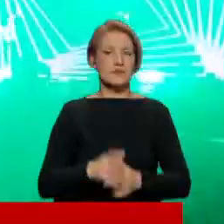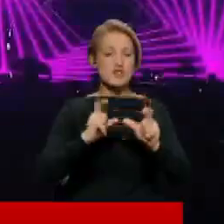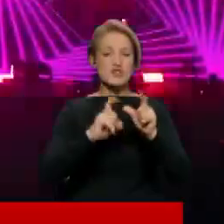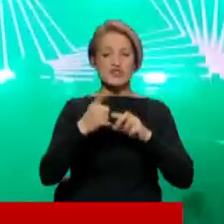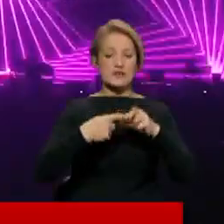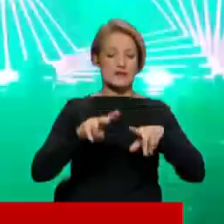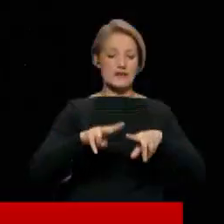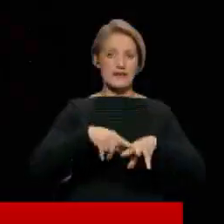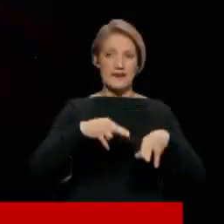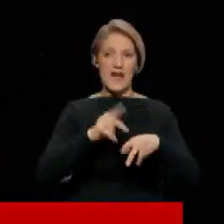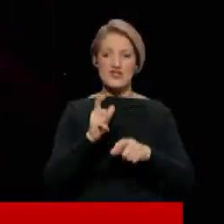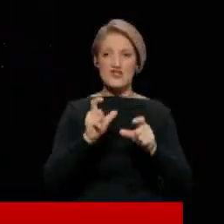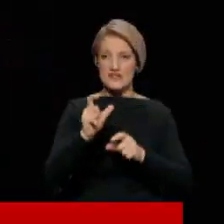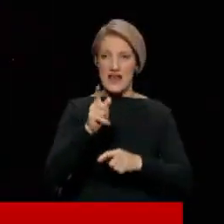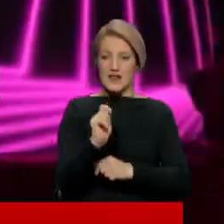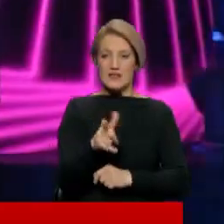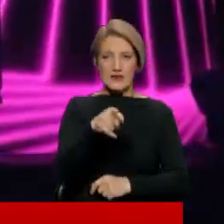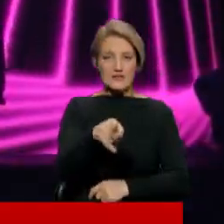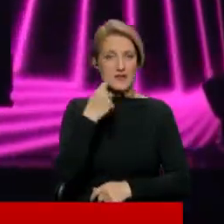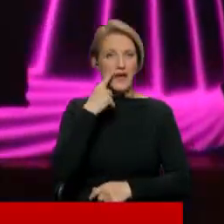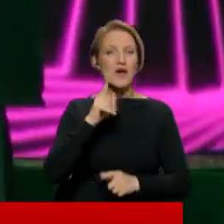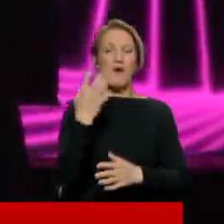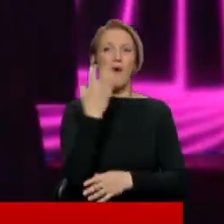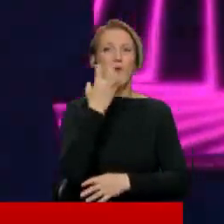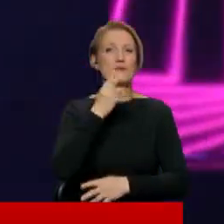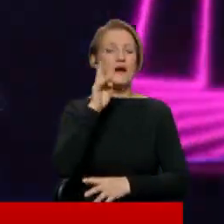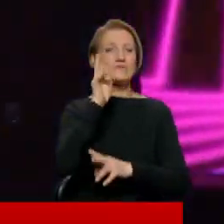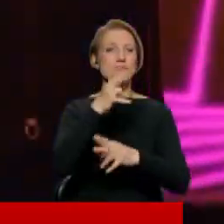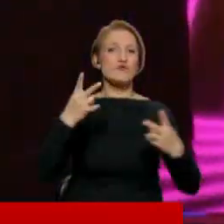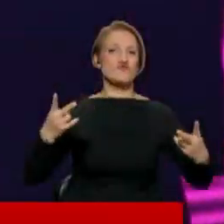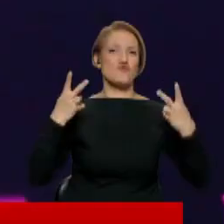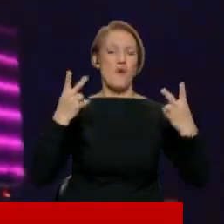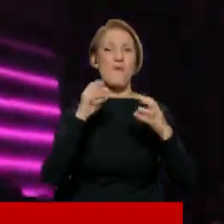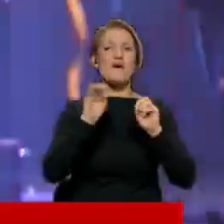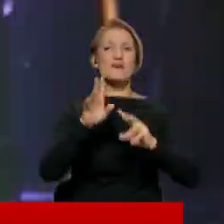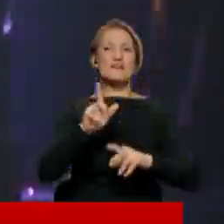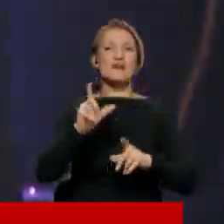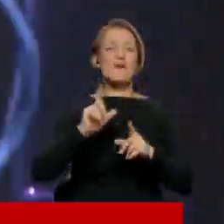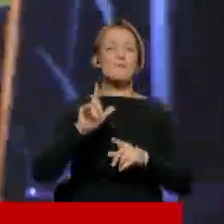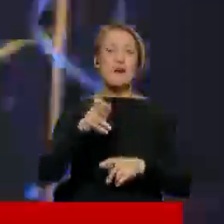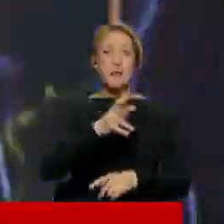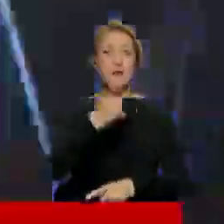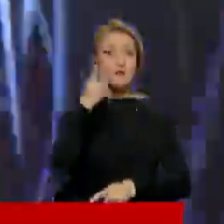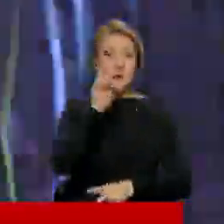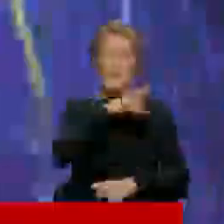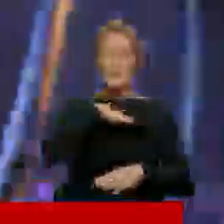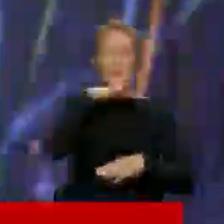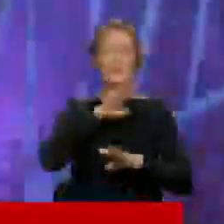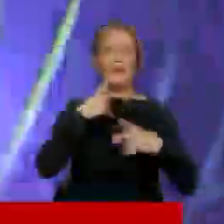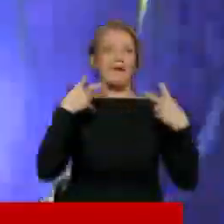Şırnak'ın Cizre ilçesinde düzenlenen konser adeta görsel şölen yarattı. Işık şovları, DJ performansları göz doldurdu.